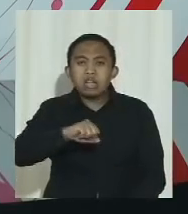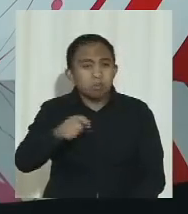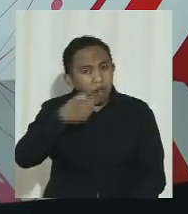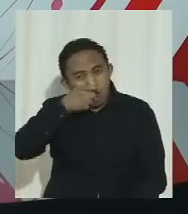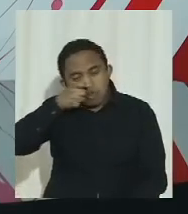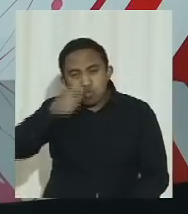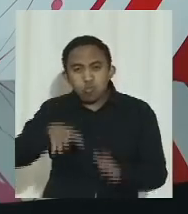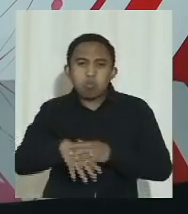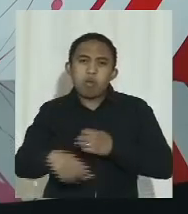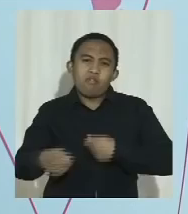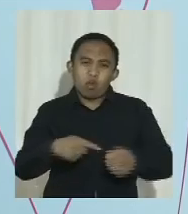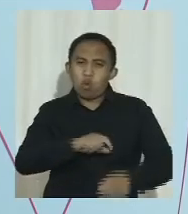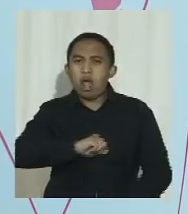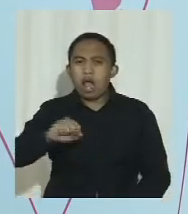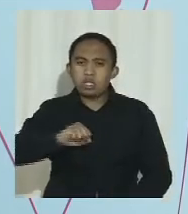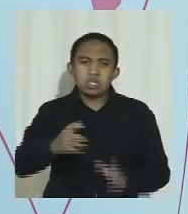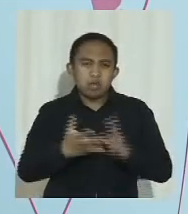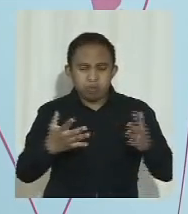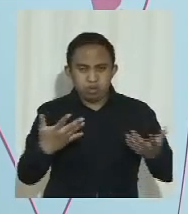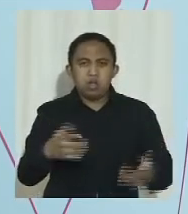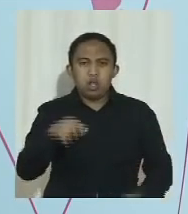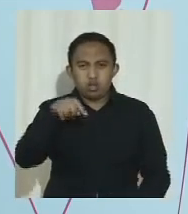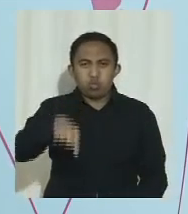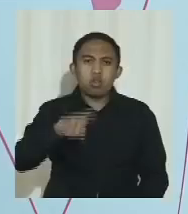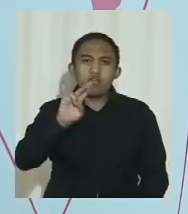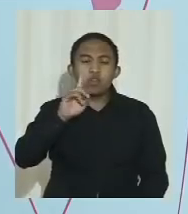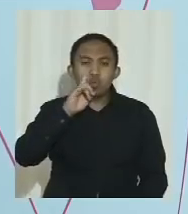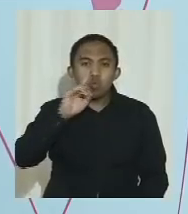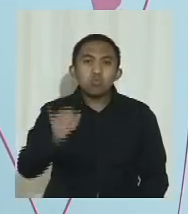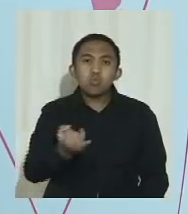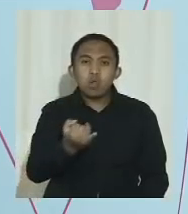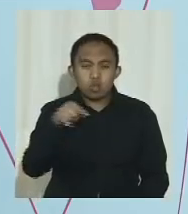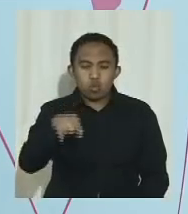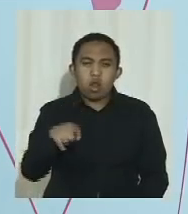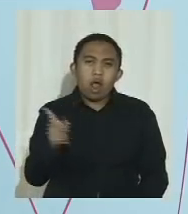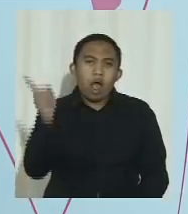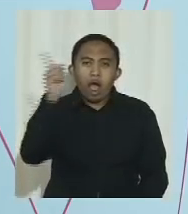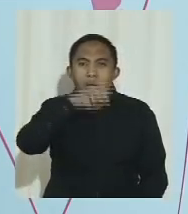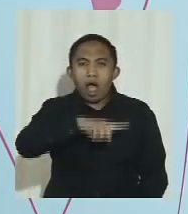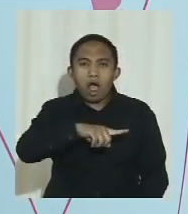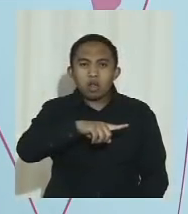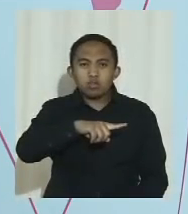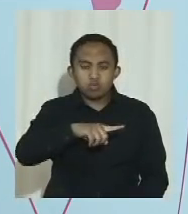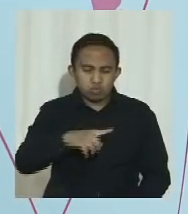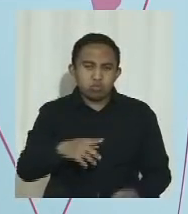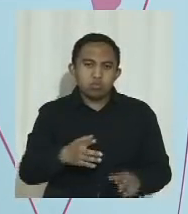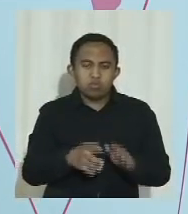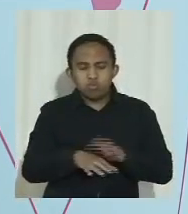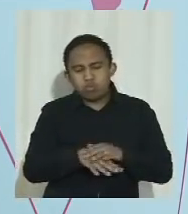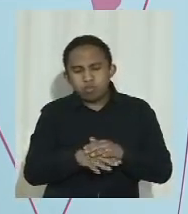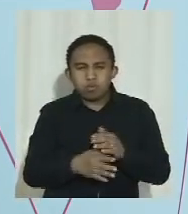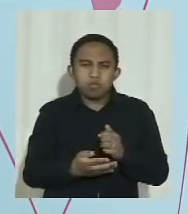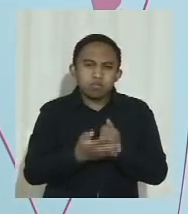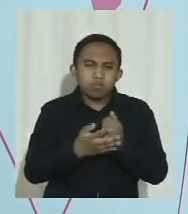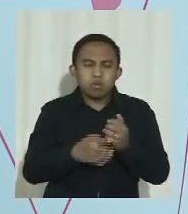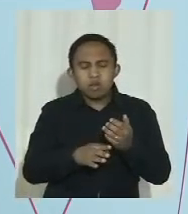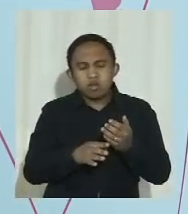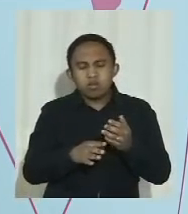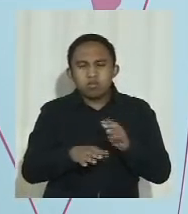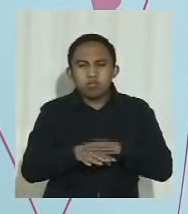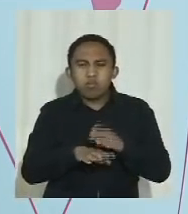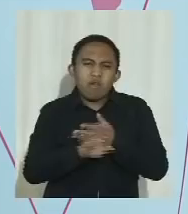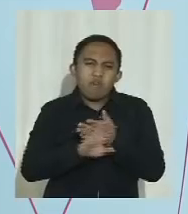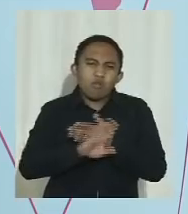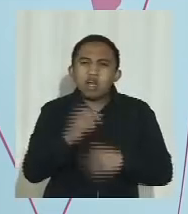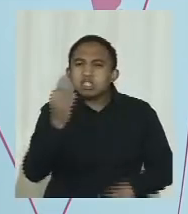ireo androany fitojoana moa no anamarina ny andro natokana ho an'ny fiantohana ny fahasalamany sakafo. Maritra Ramarikoto